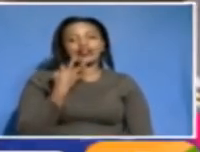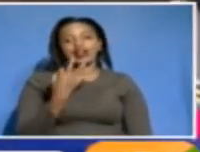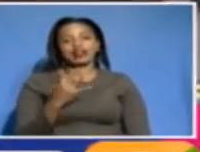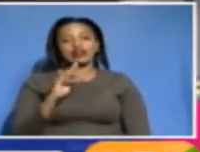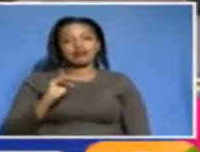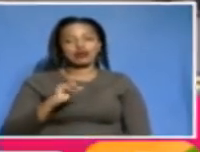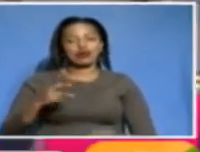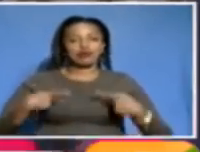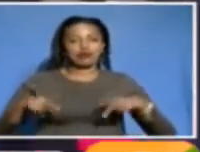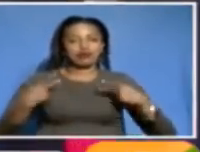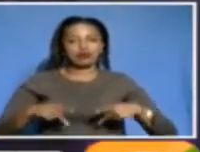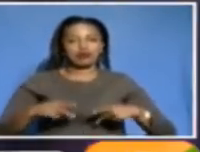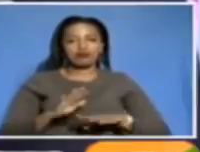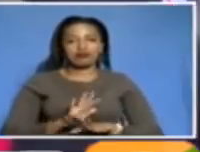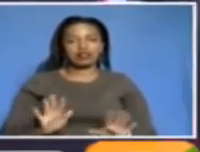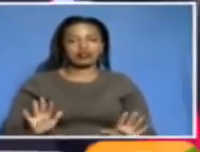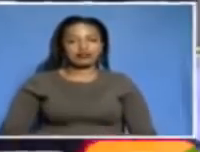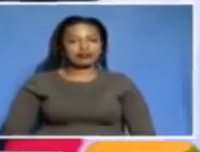300.